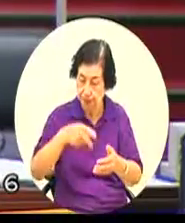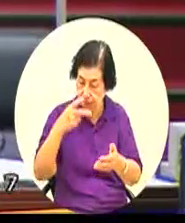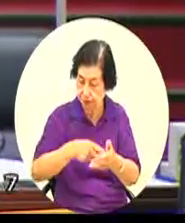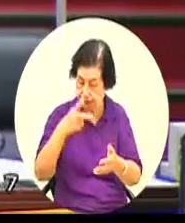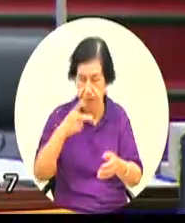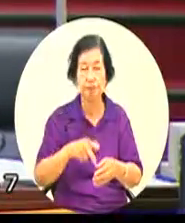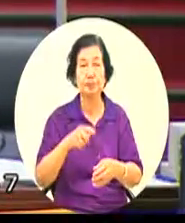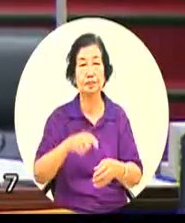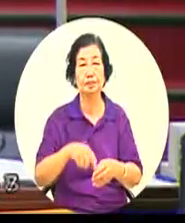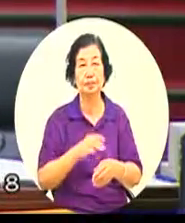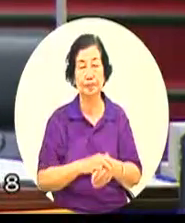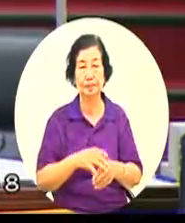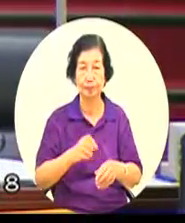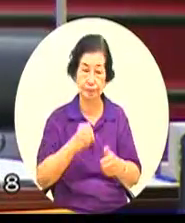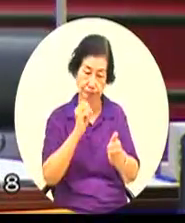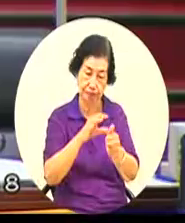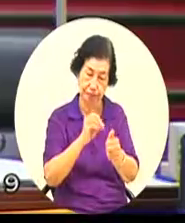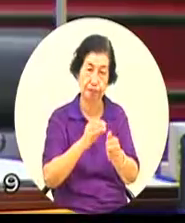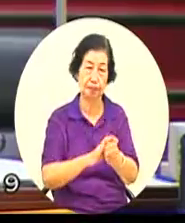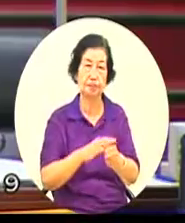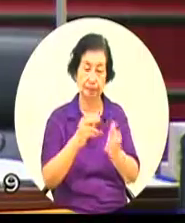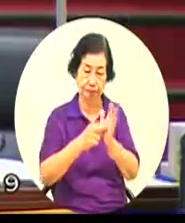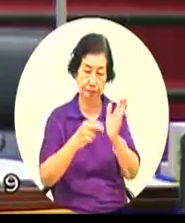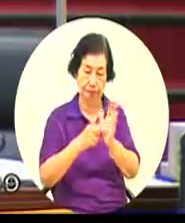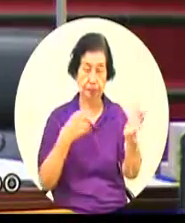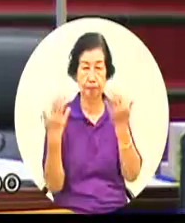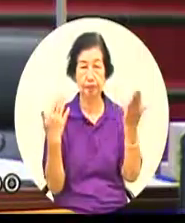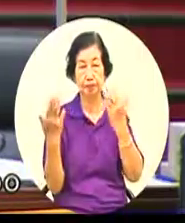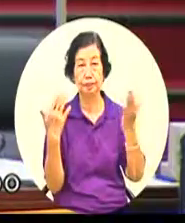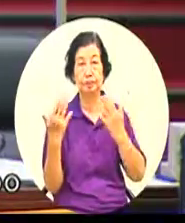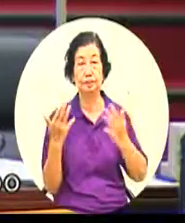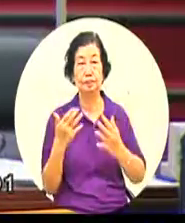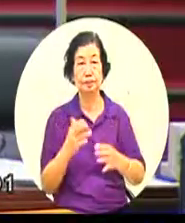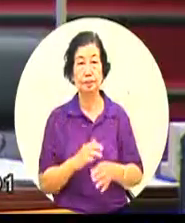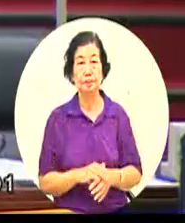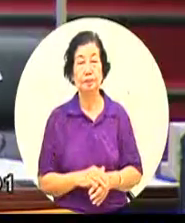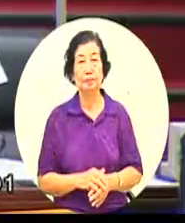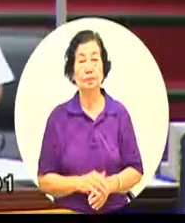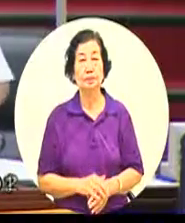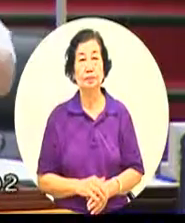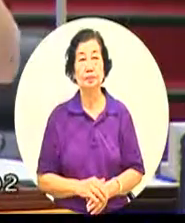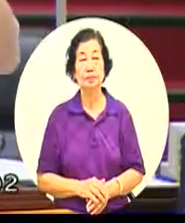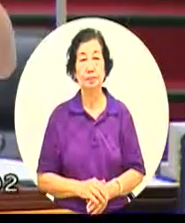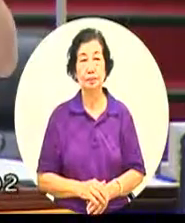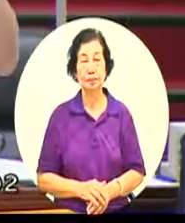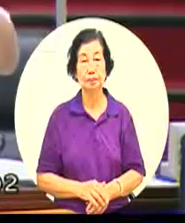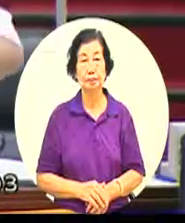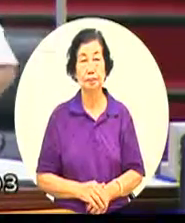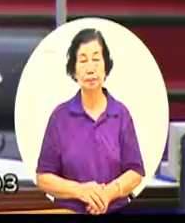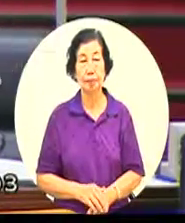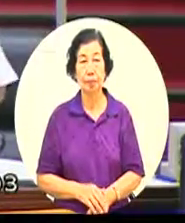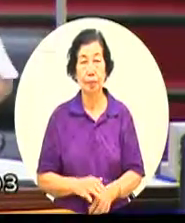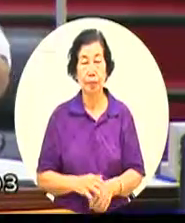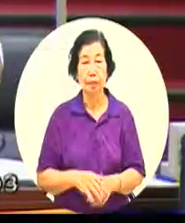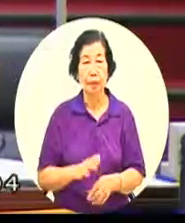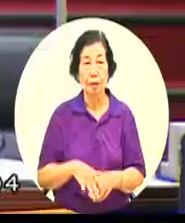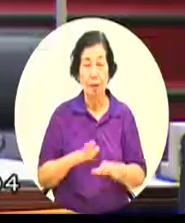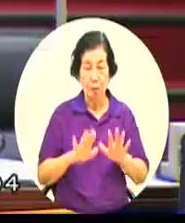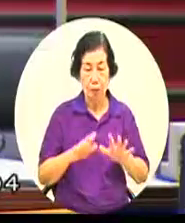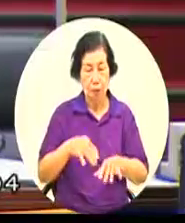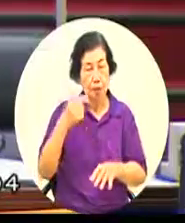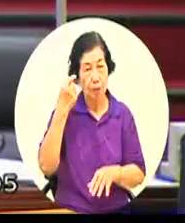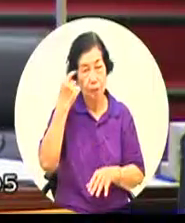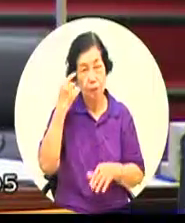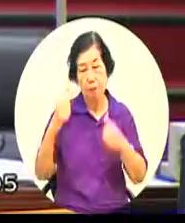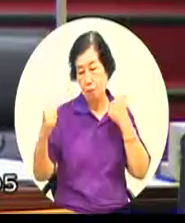play 重新讲，他就讲给你听的。换句话说呢，各位，我们再回想到教育现场，比如